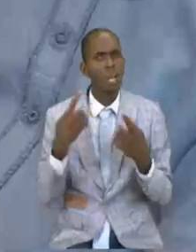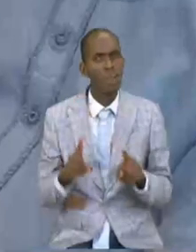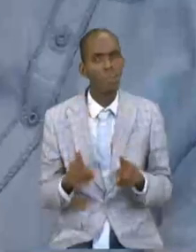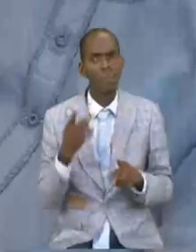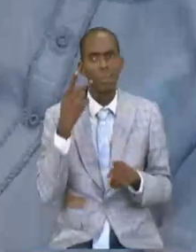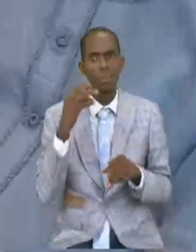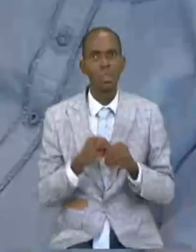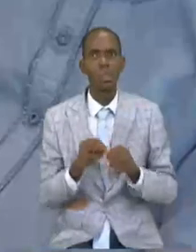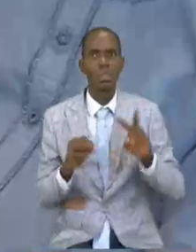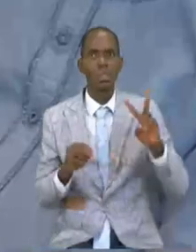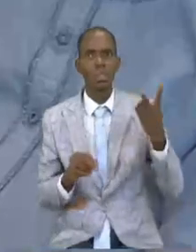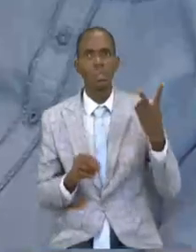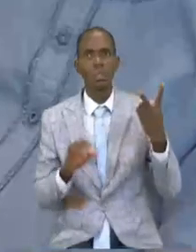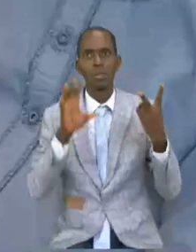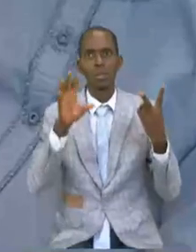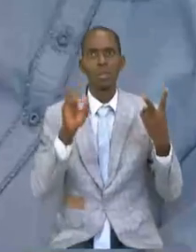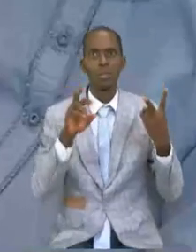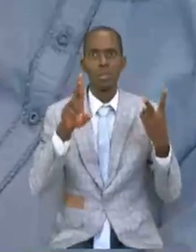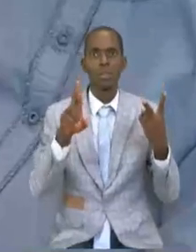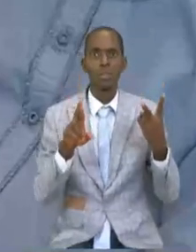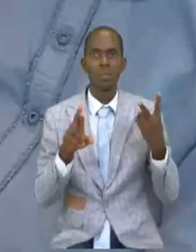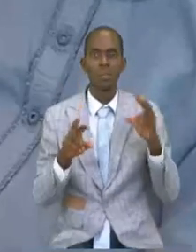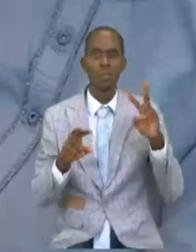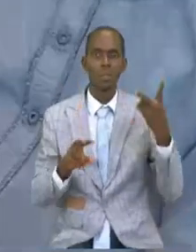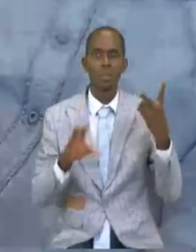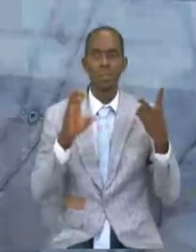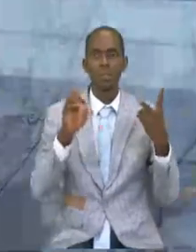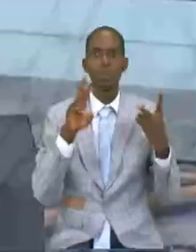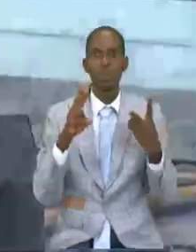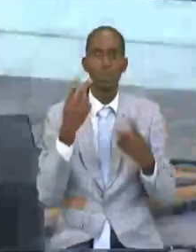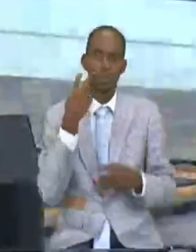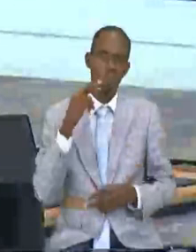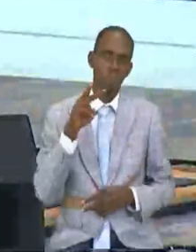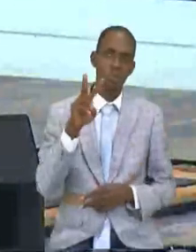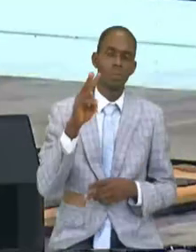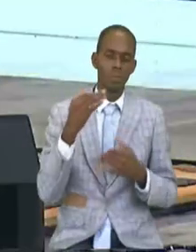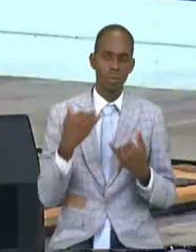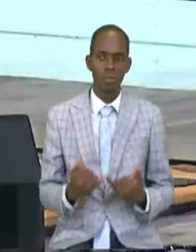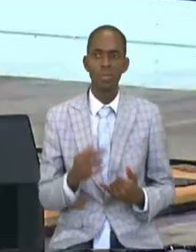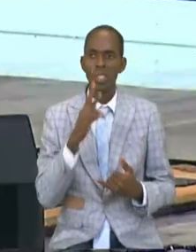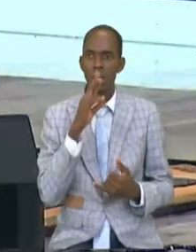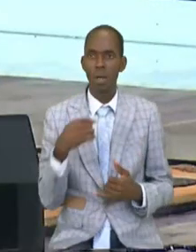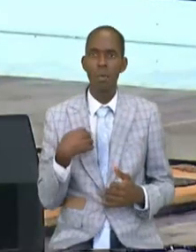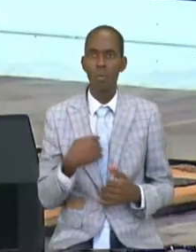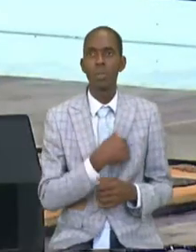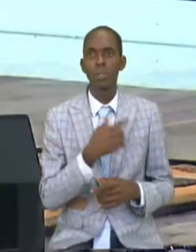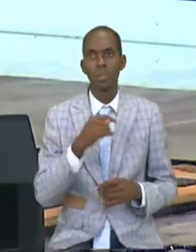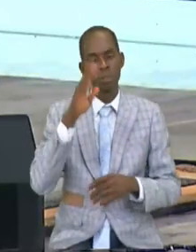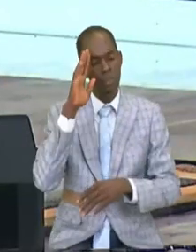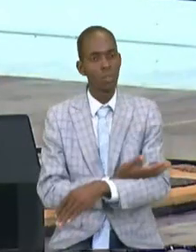se produire? On va à 2 Corinthiens.